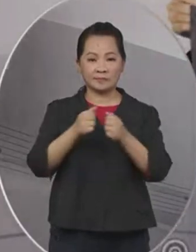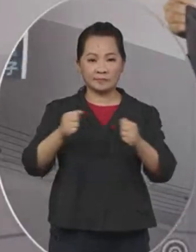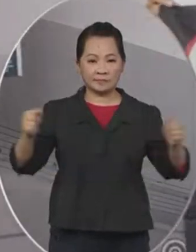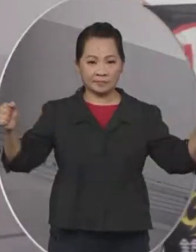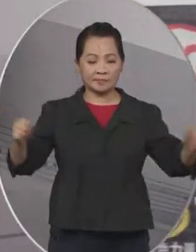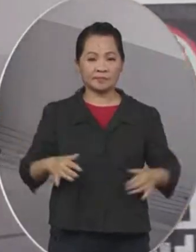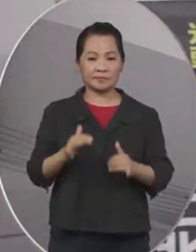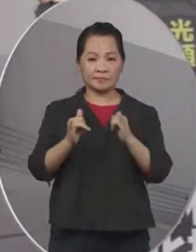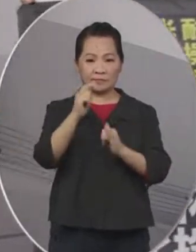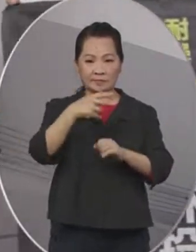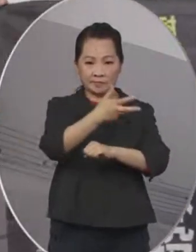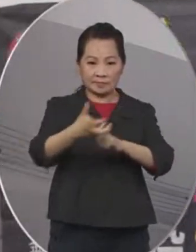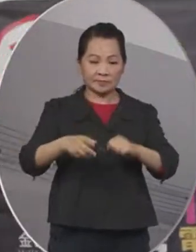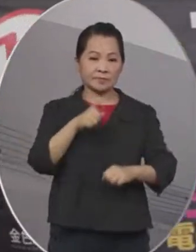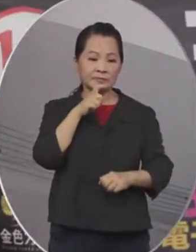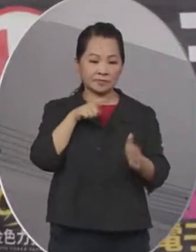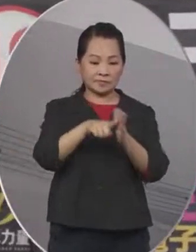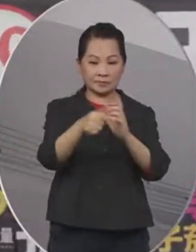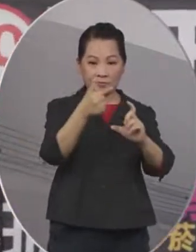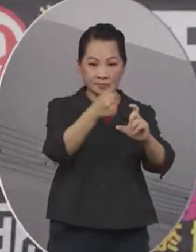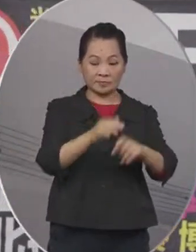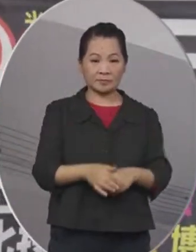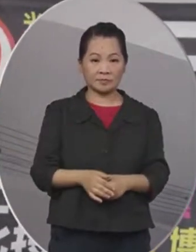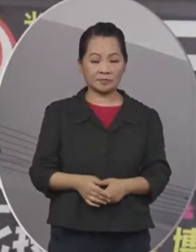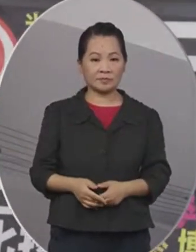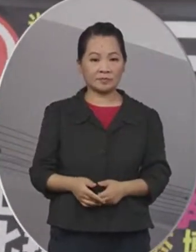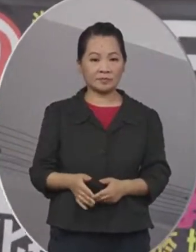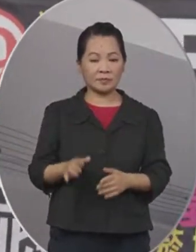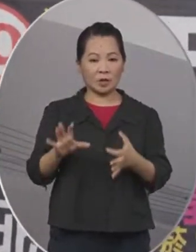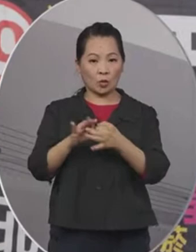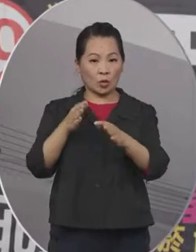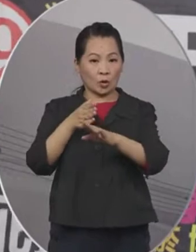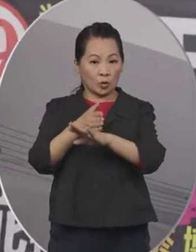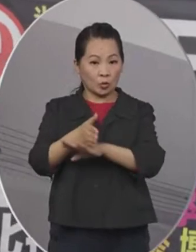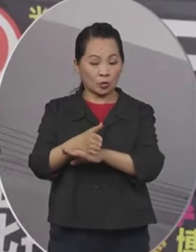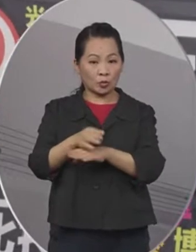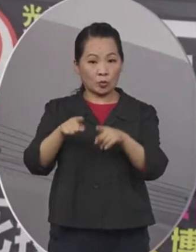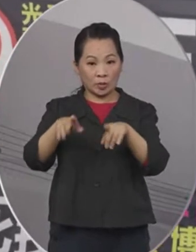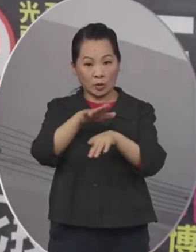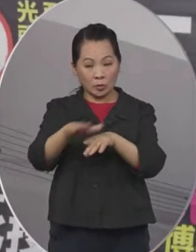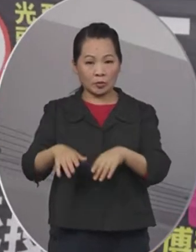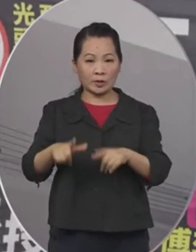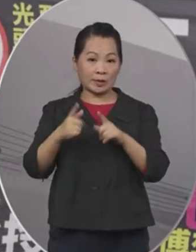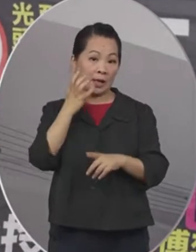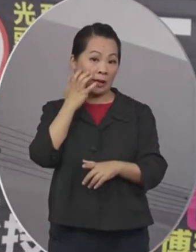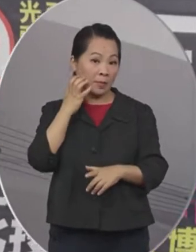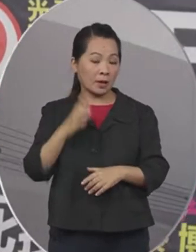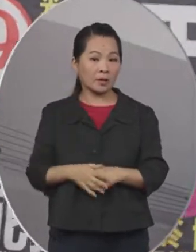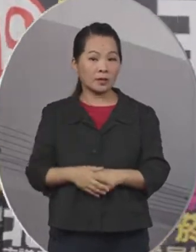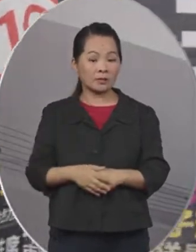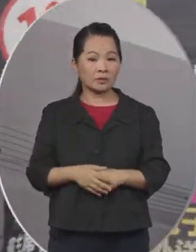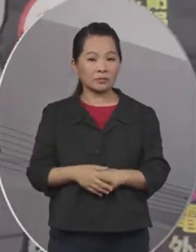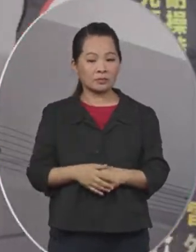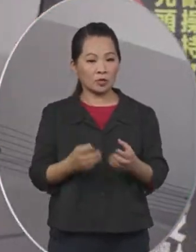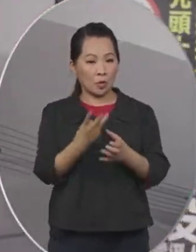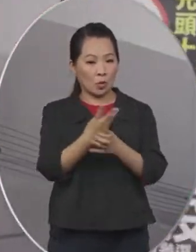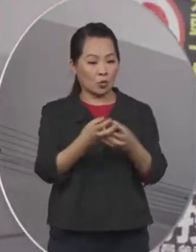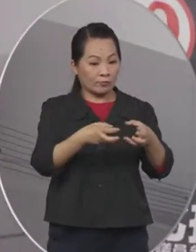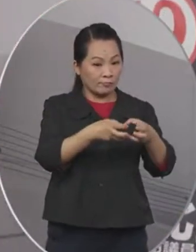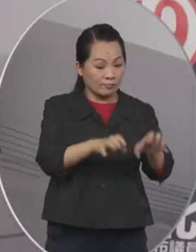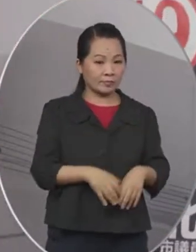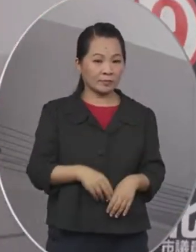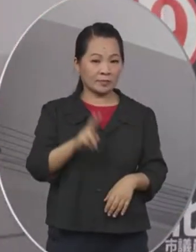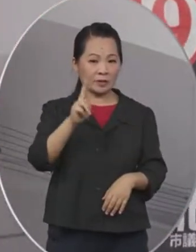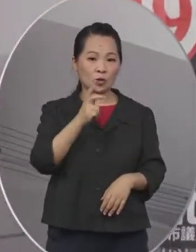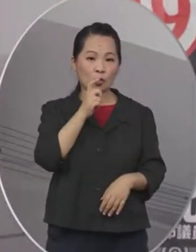社子岛性专区、关渡平原医疗大麻、地热谷煮温泉蛋、电子烟合